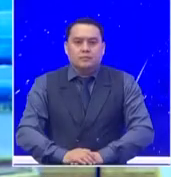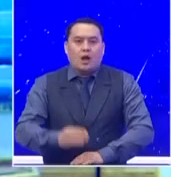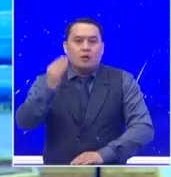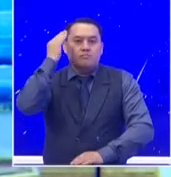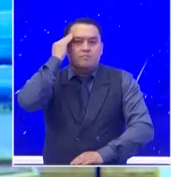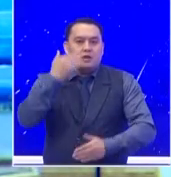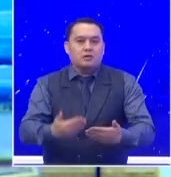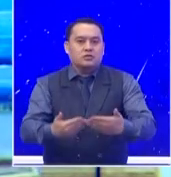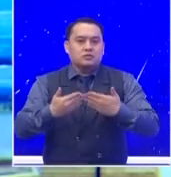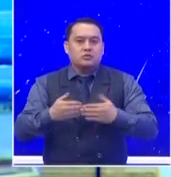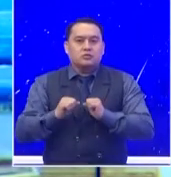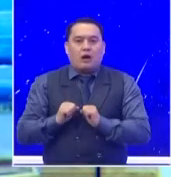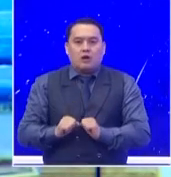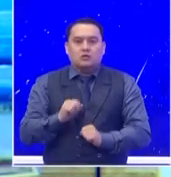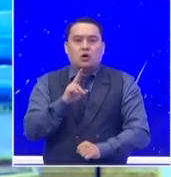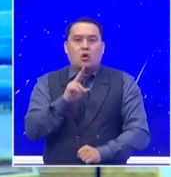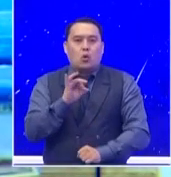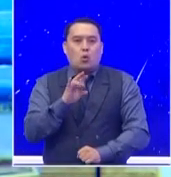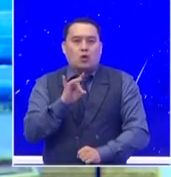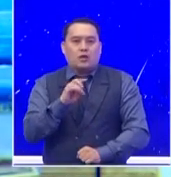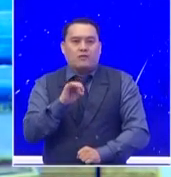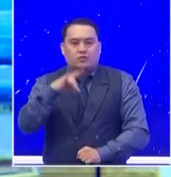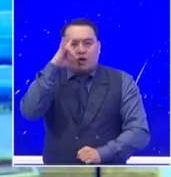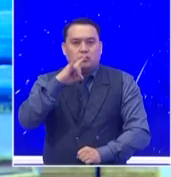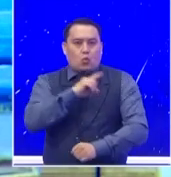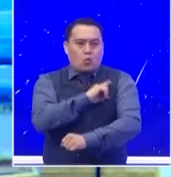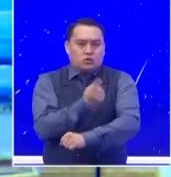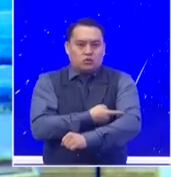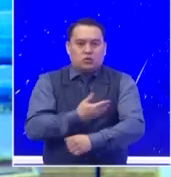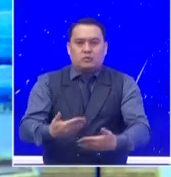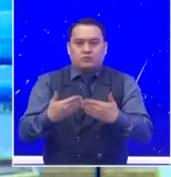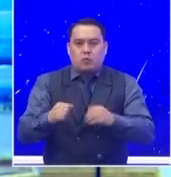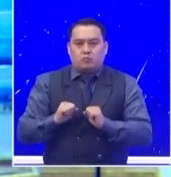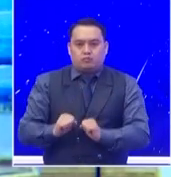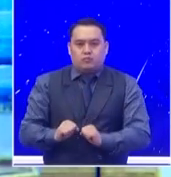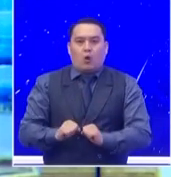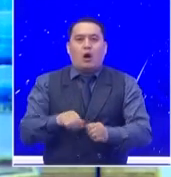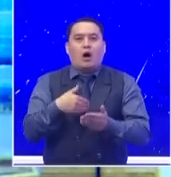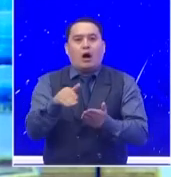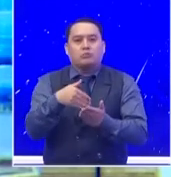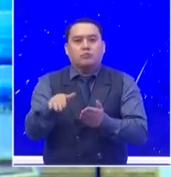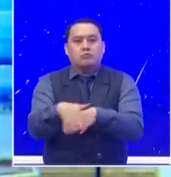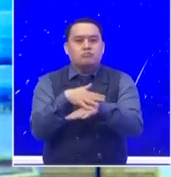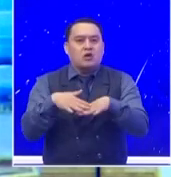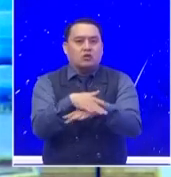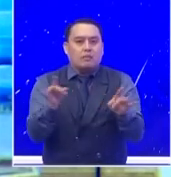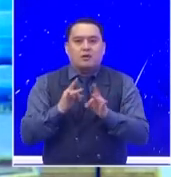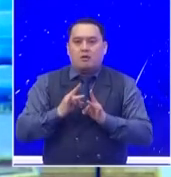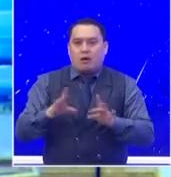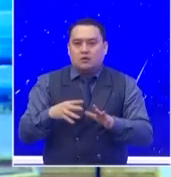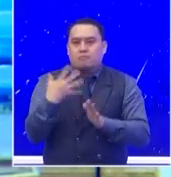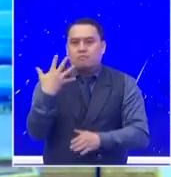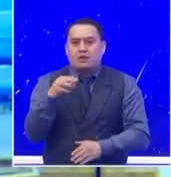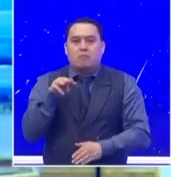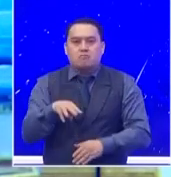Меры для защиты населения от коронавируса в Казахстане усилят. В стране уже начали массово отменять масштабные мероприятия. С 5